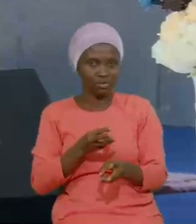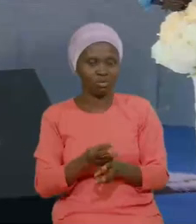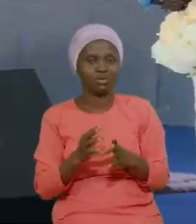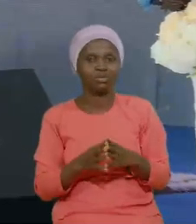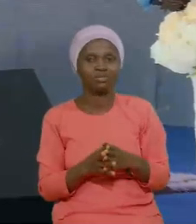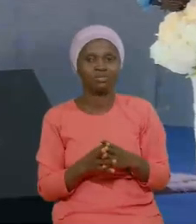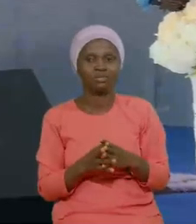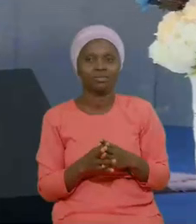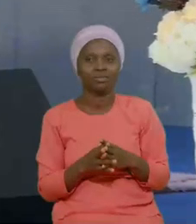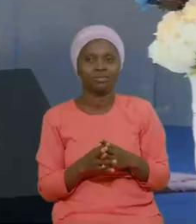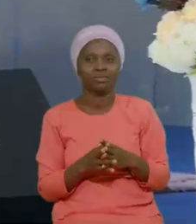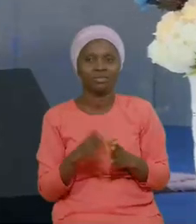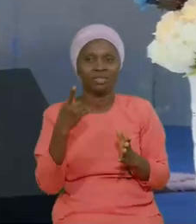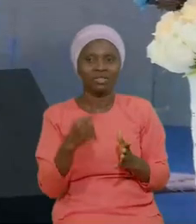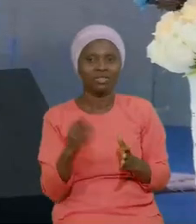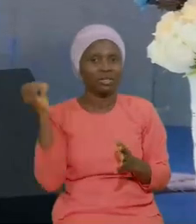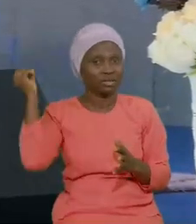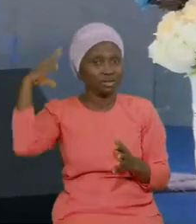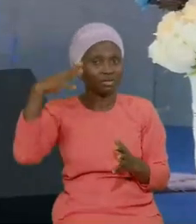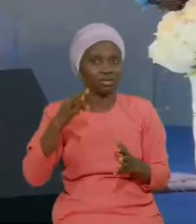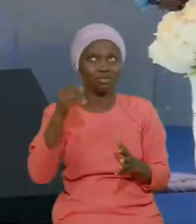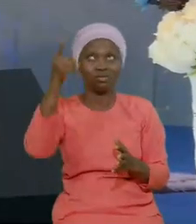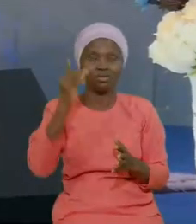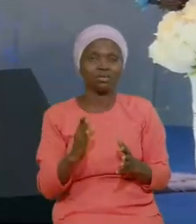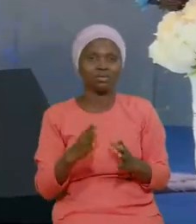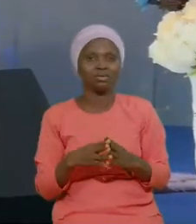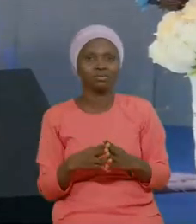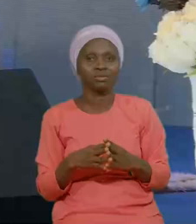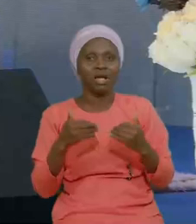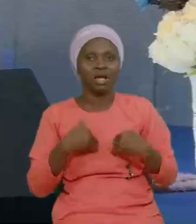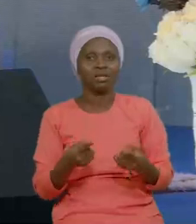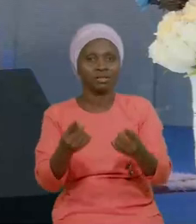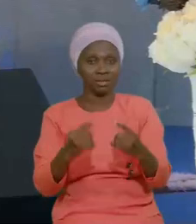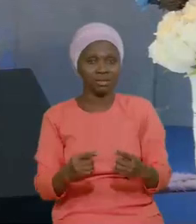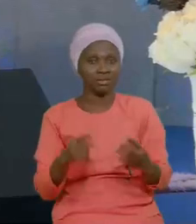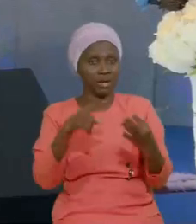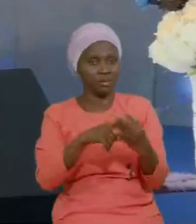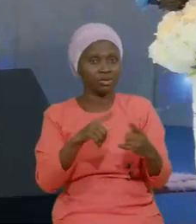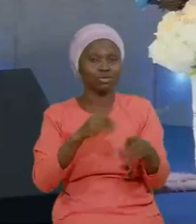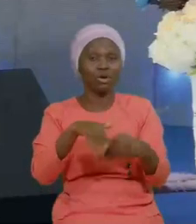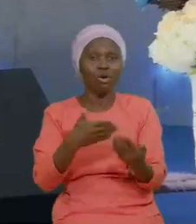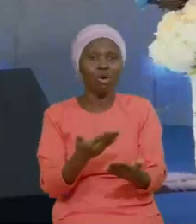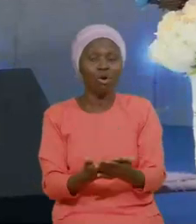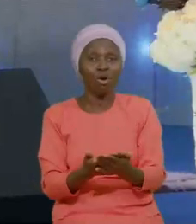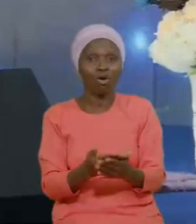Et ça, c'est le fondement du changement dans l'homme intérieur. La grâce de Dieu